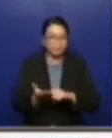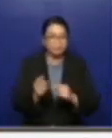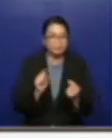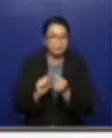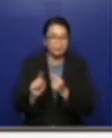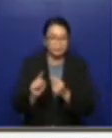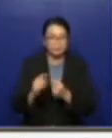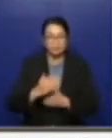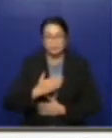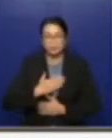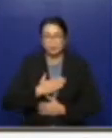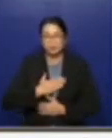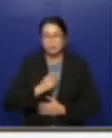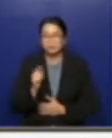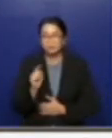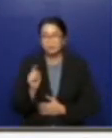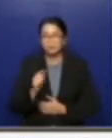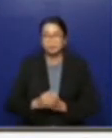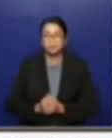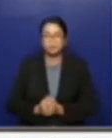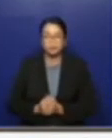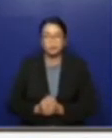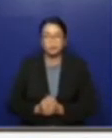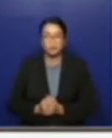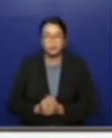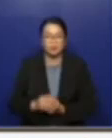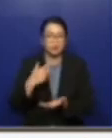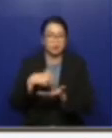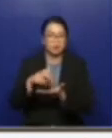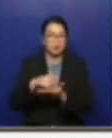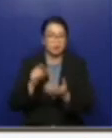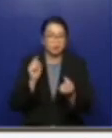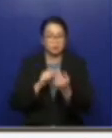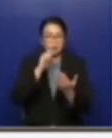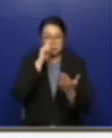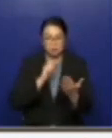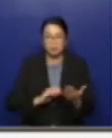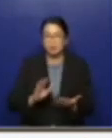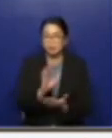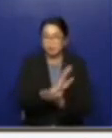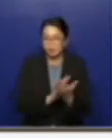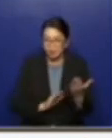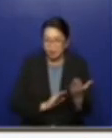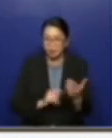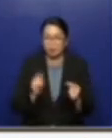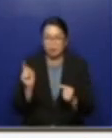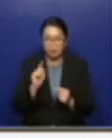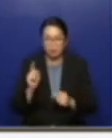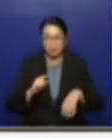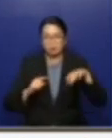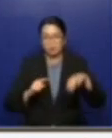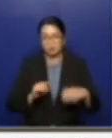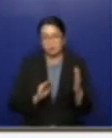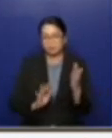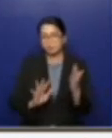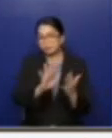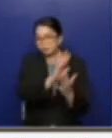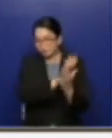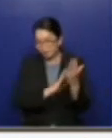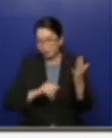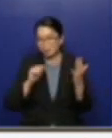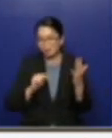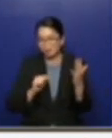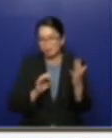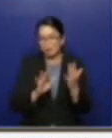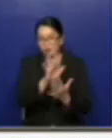เรียนว่าประเทศไทยคือรัฐประกอบไปด้วยอาณาเขตบริเวณที่แน่นอน